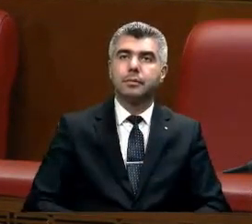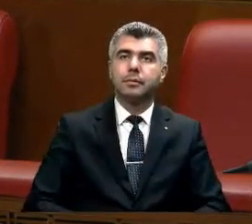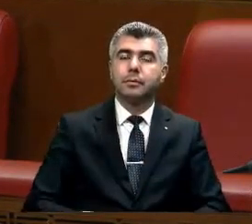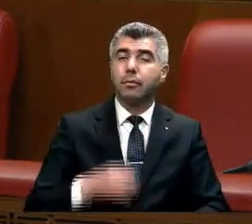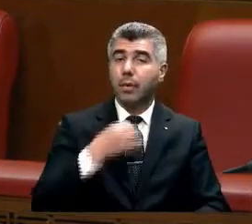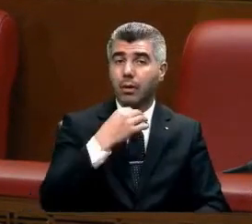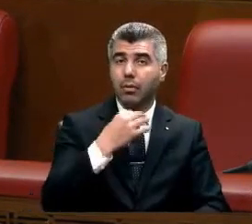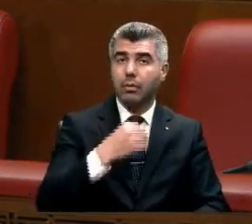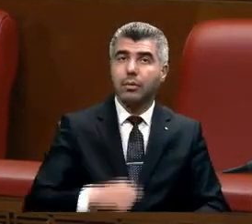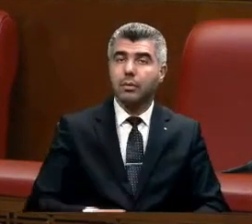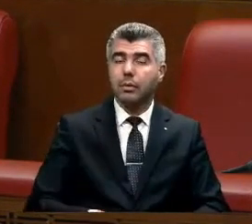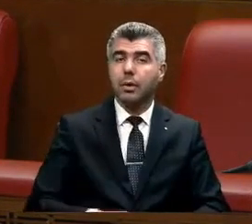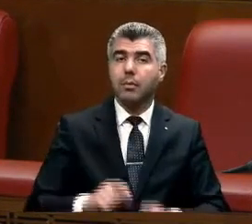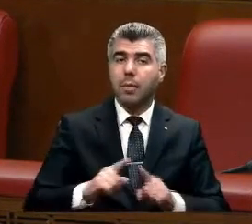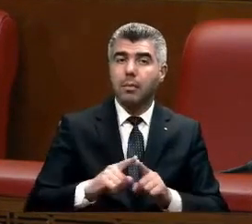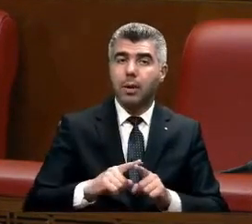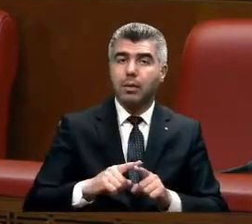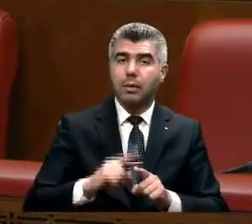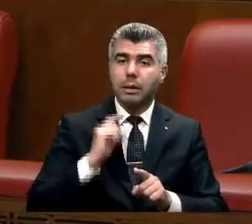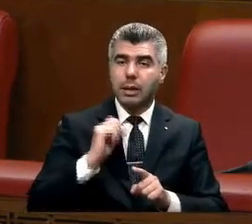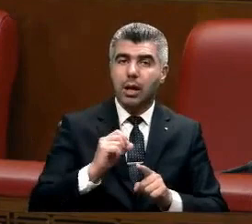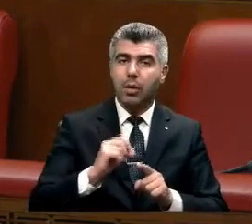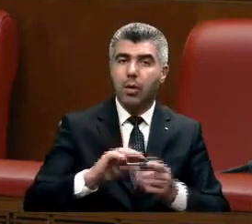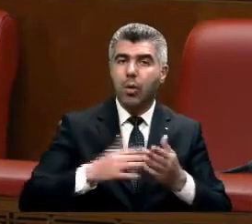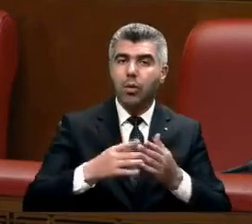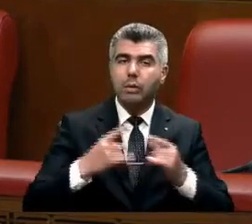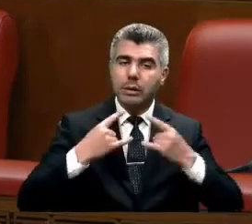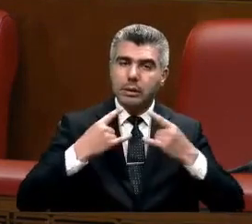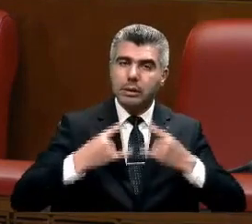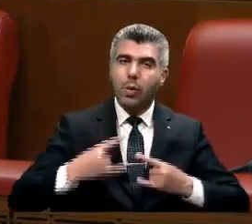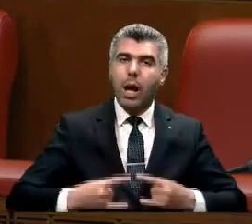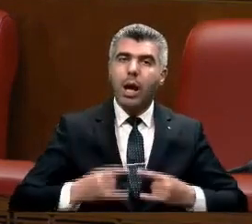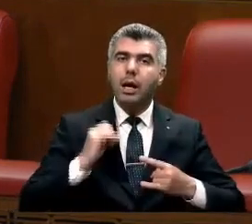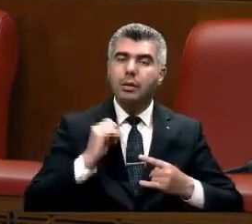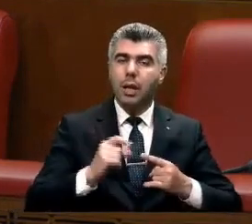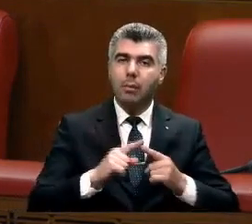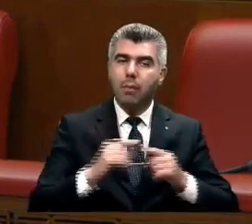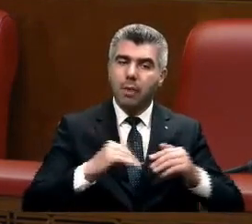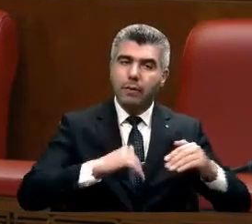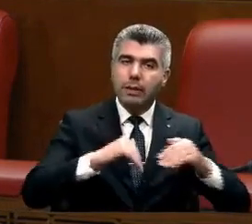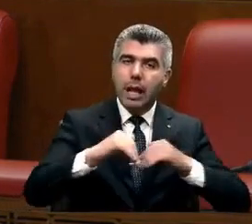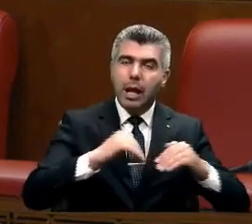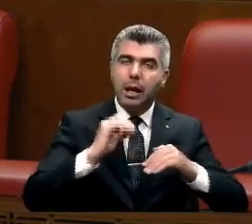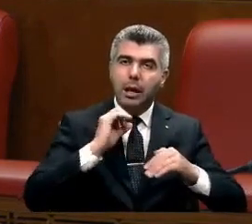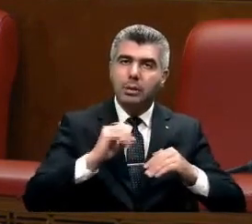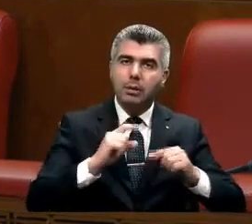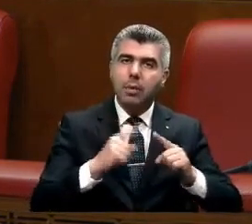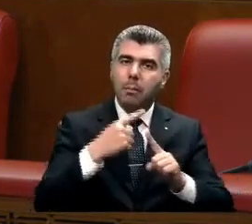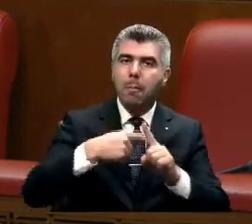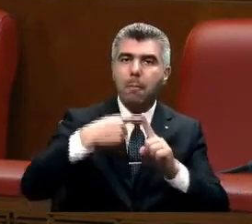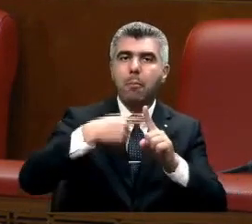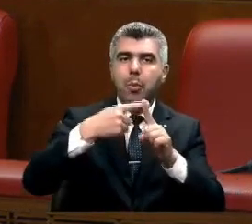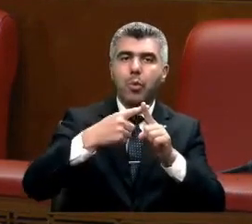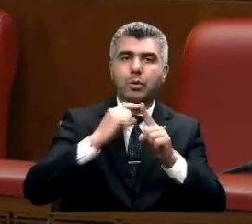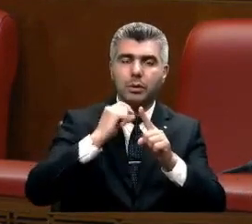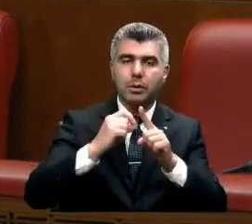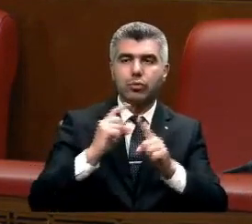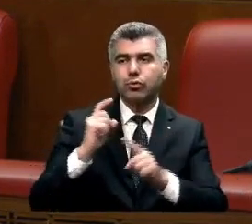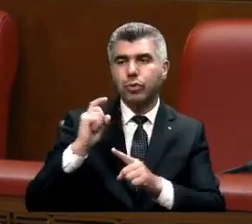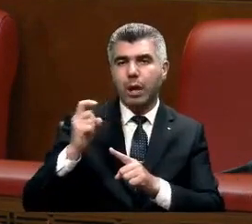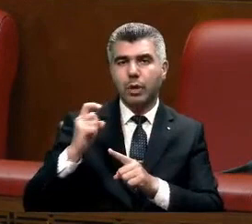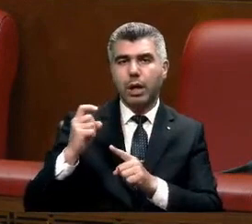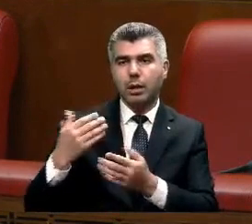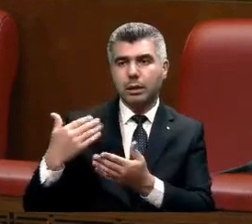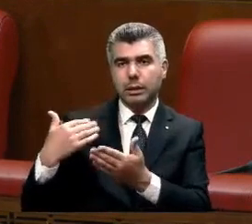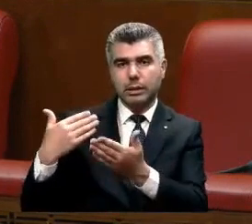بغيت نشير ان مؤشرات السلامه الطرقيه بلادنا عرفت تحسن لا باس به خلال شهور الاخيره